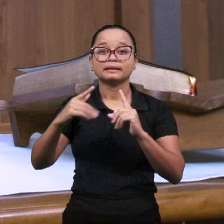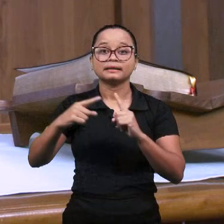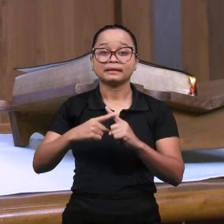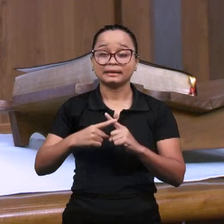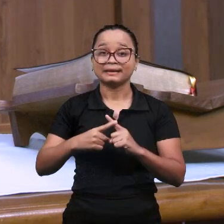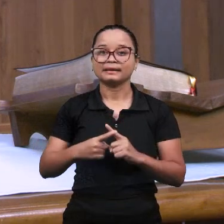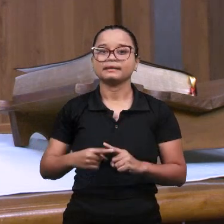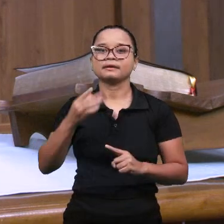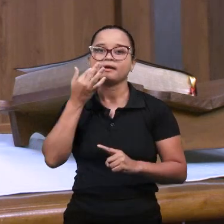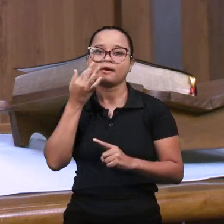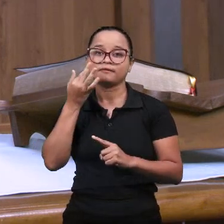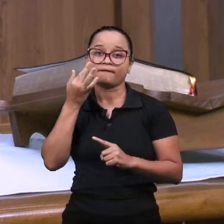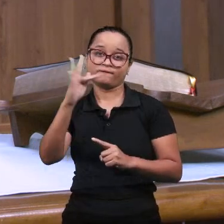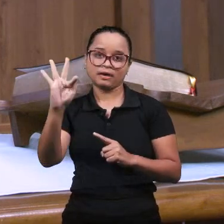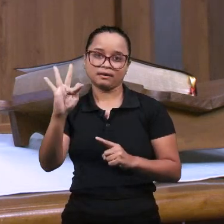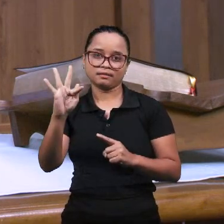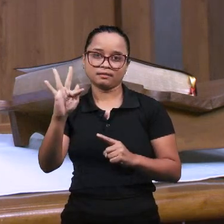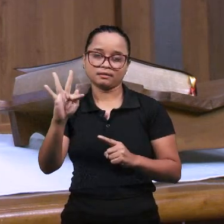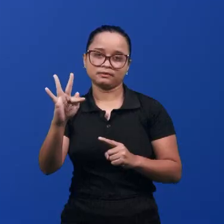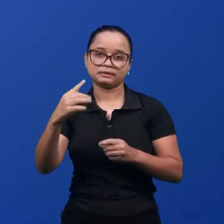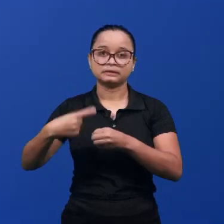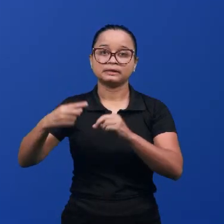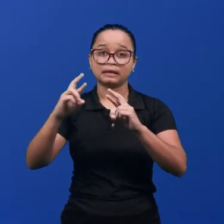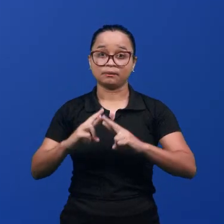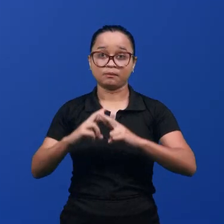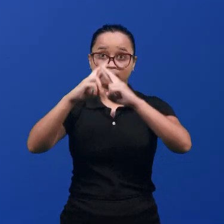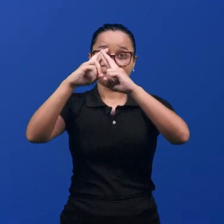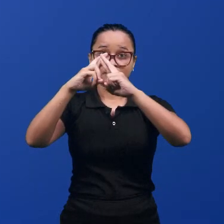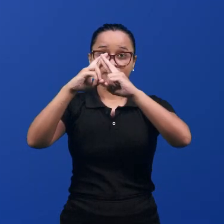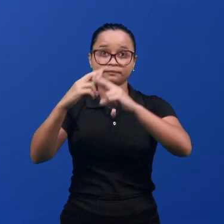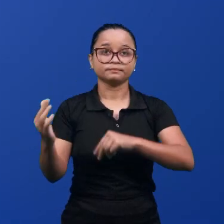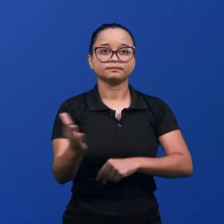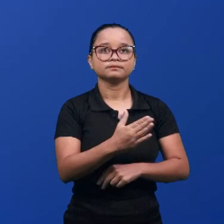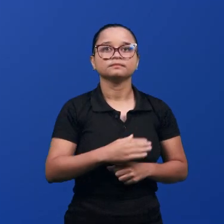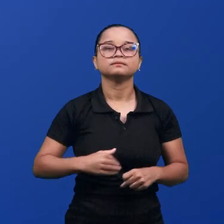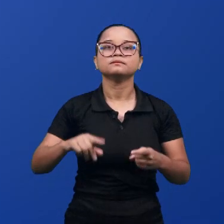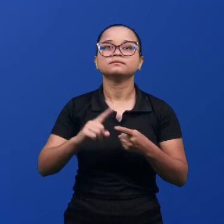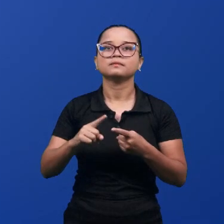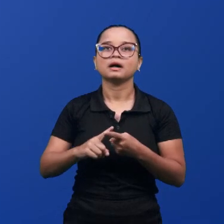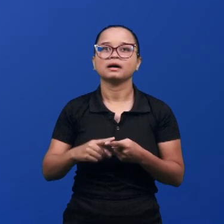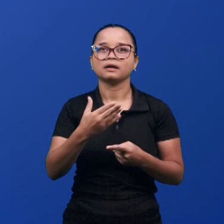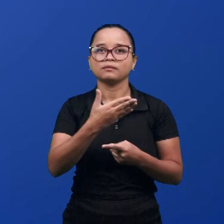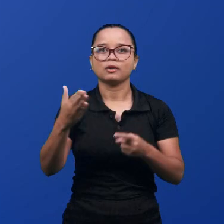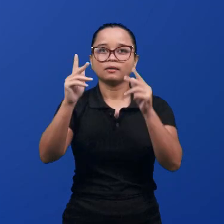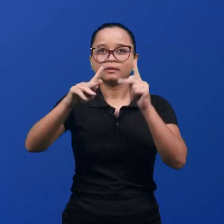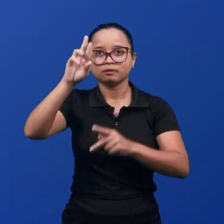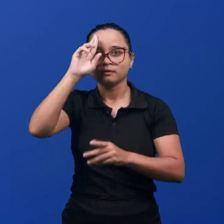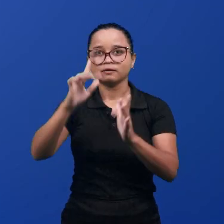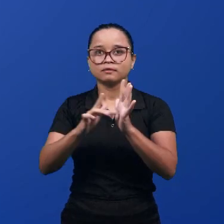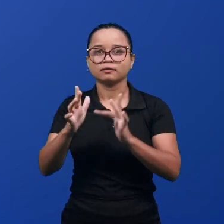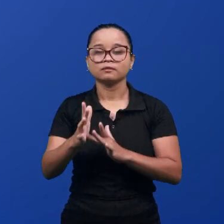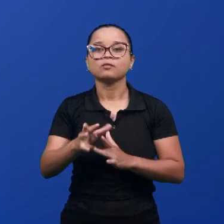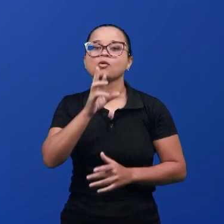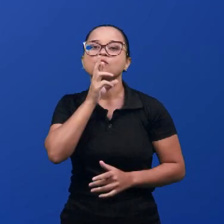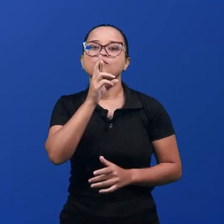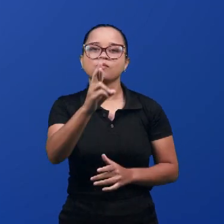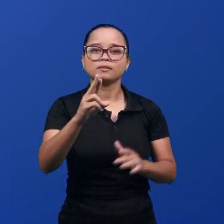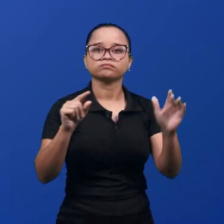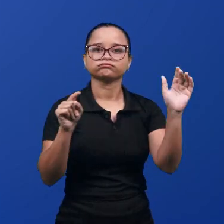française. Nous allons écouter les deux réponses. Frères et sœurs, la paix du Seigneur, je vais répondre à la question de l'école biblique dominicale qui